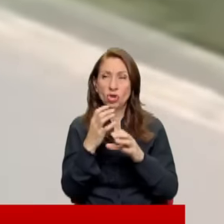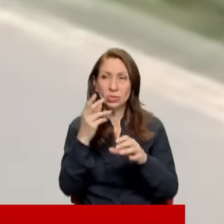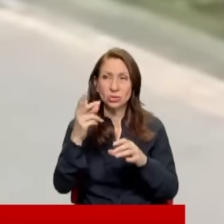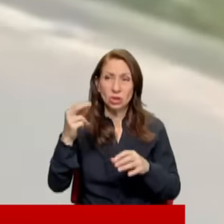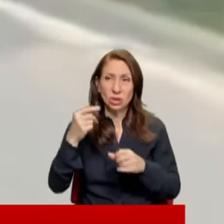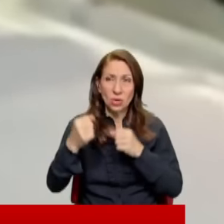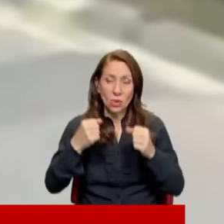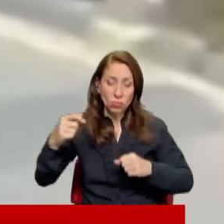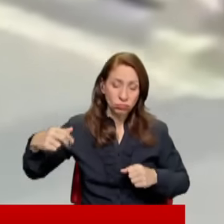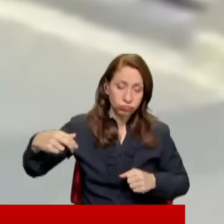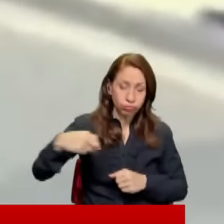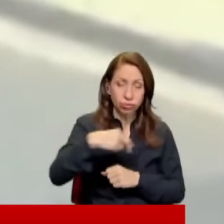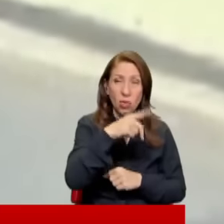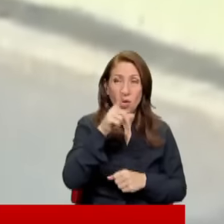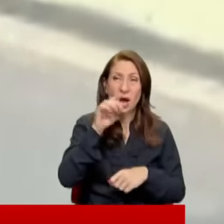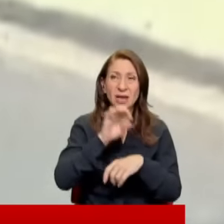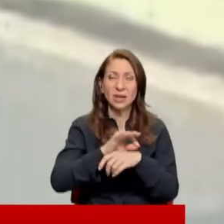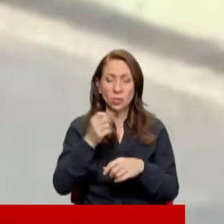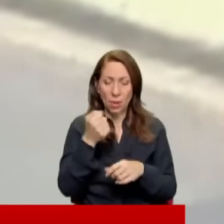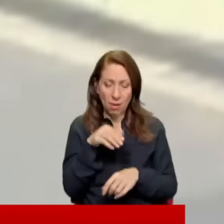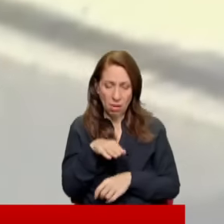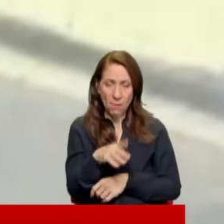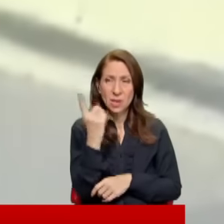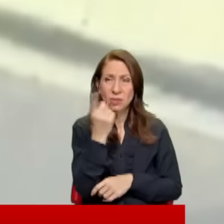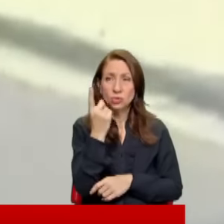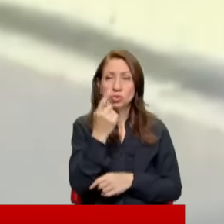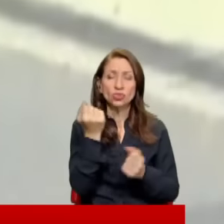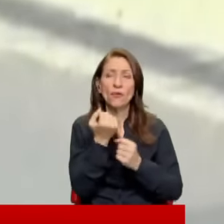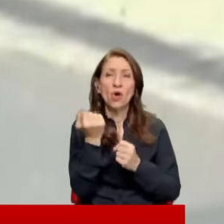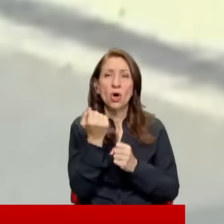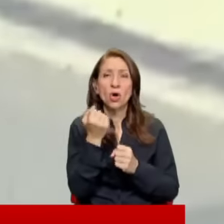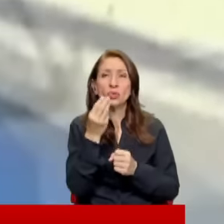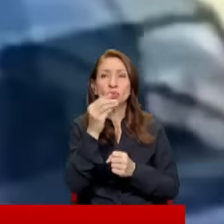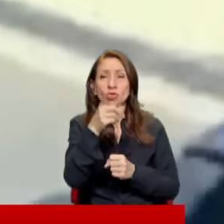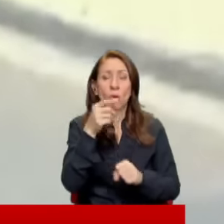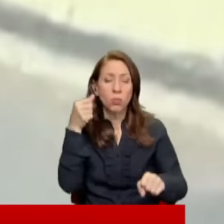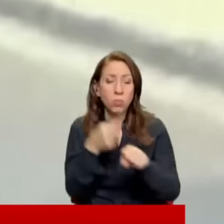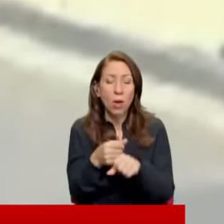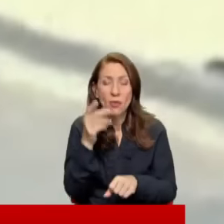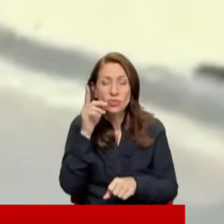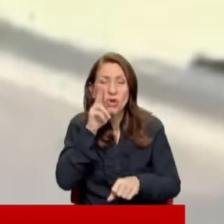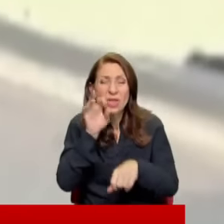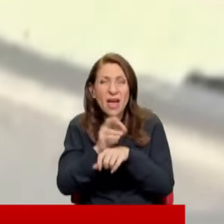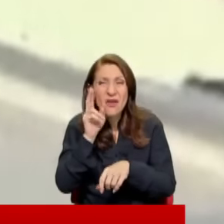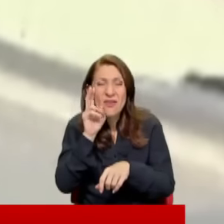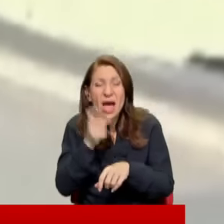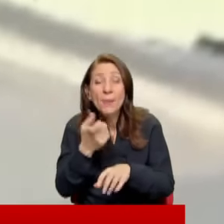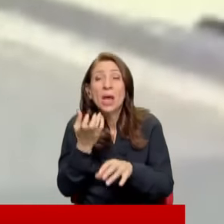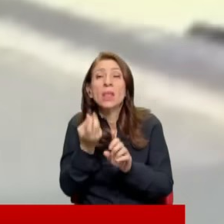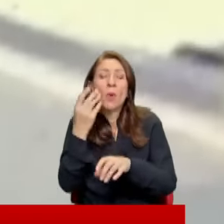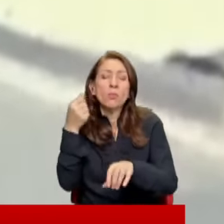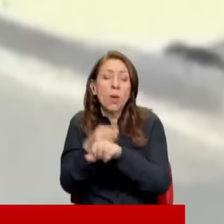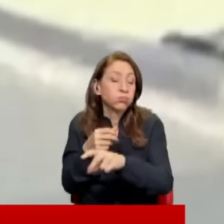koşarak yola fırladı O esnada yoldan geçen bir minibüsün sürücüsü küçük çocuğu Son anda fark